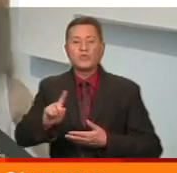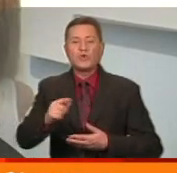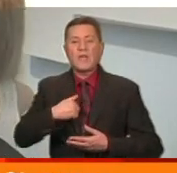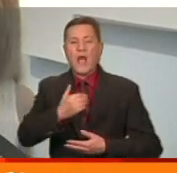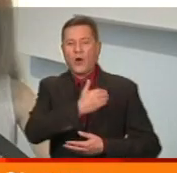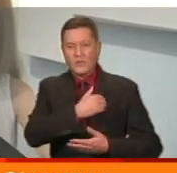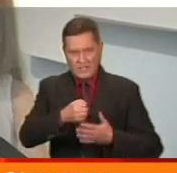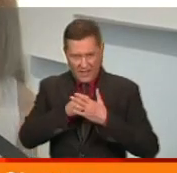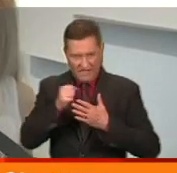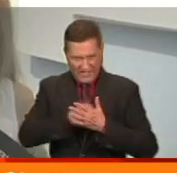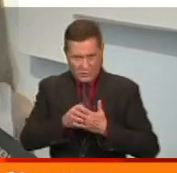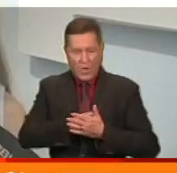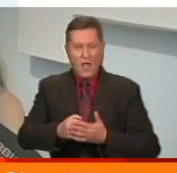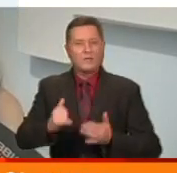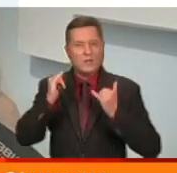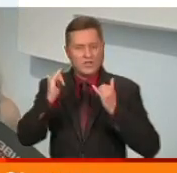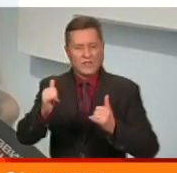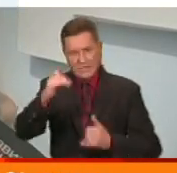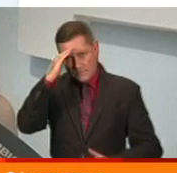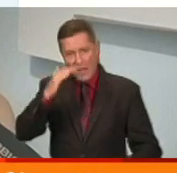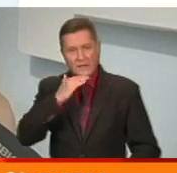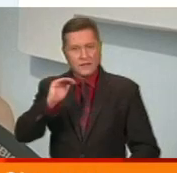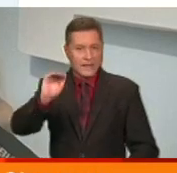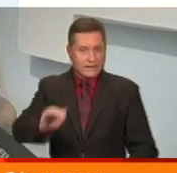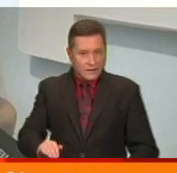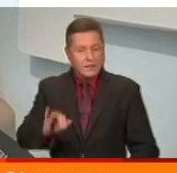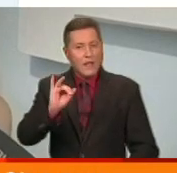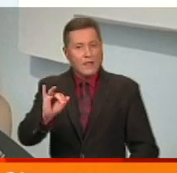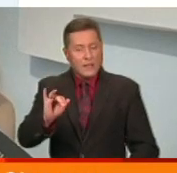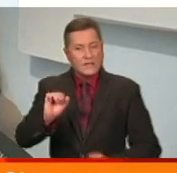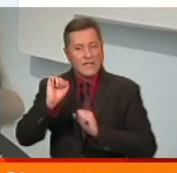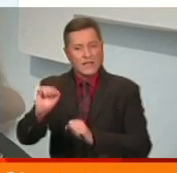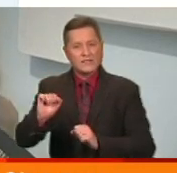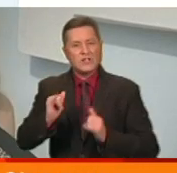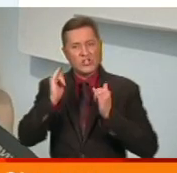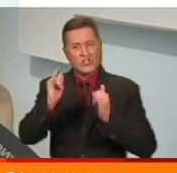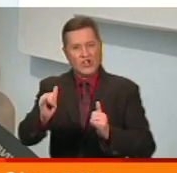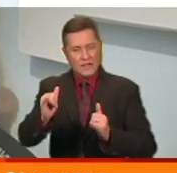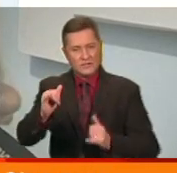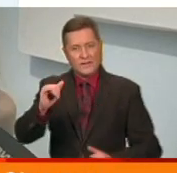хотіла, відстояти честь батька дитини і захистити честь дитини.